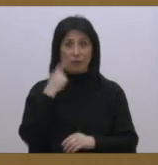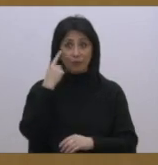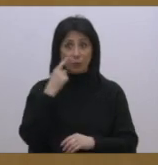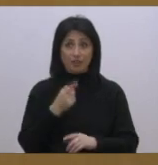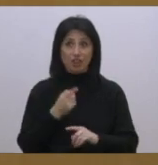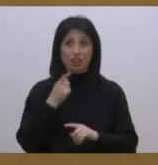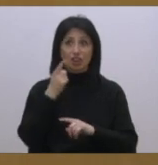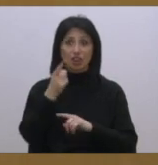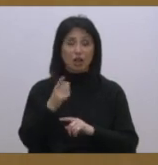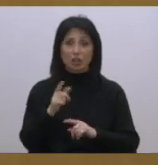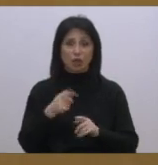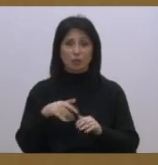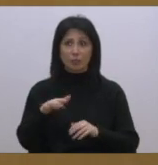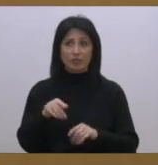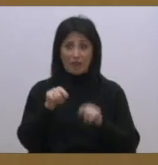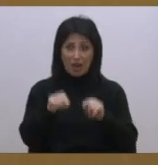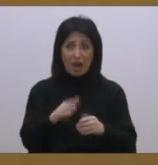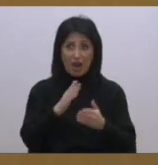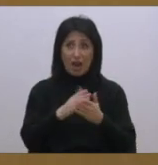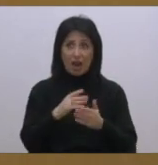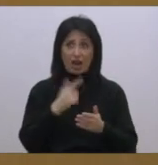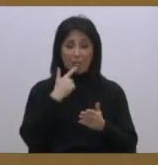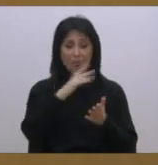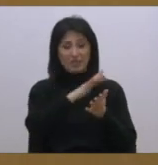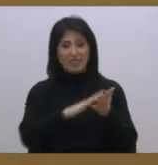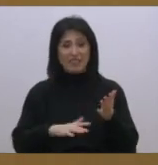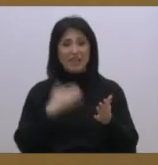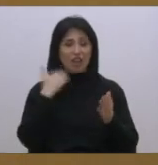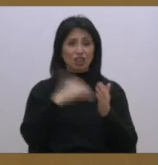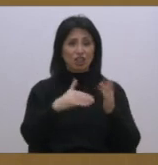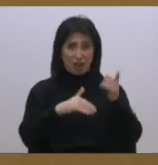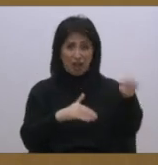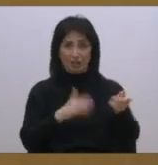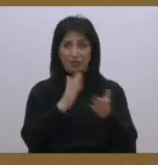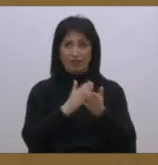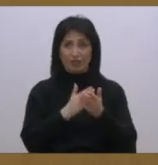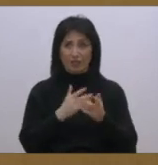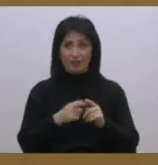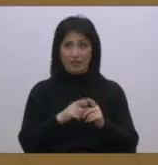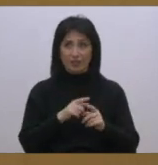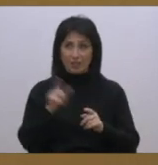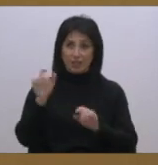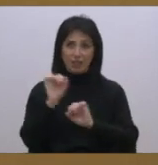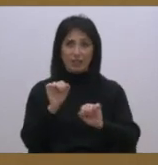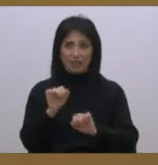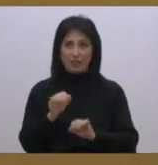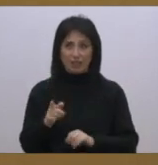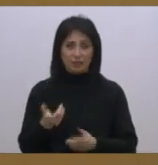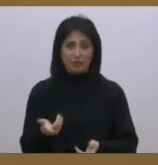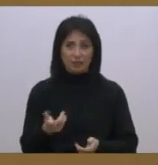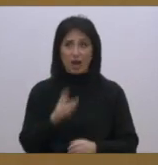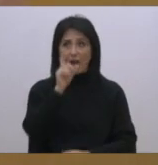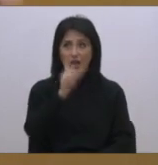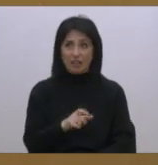შორს რატომ იბრძანდებით? აქვე გყავთ პირსისხლიანი ჯალათი, რომელსაც დღენია და კიცავთ. და